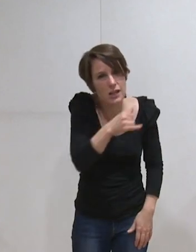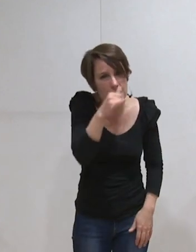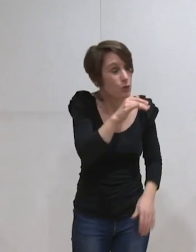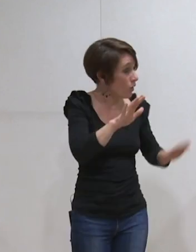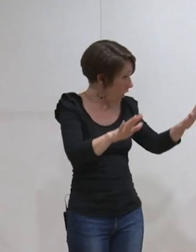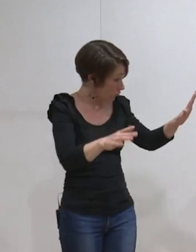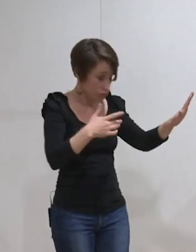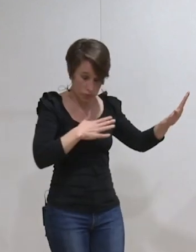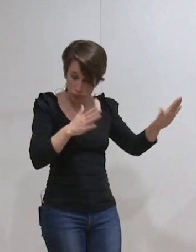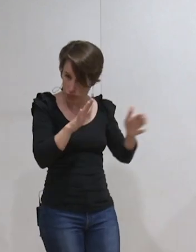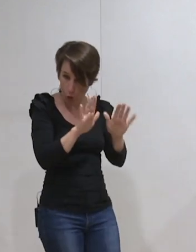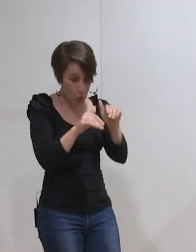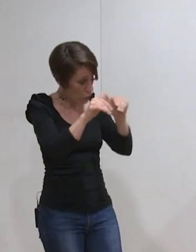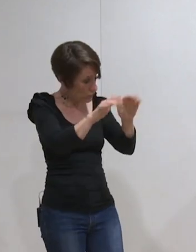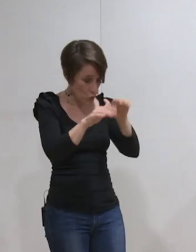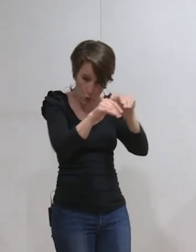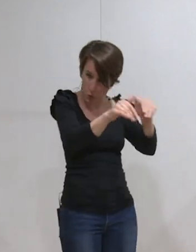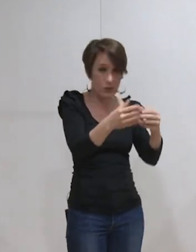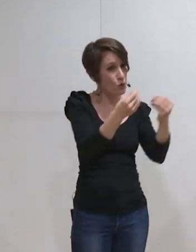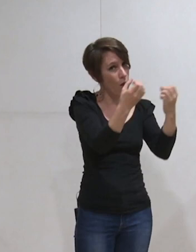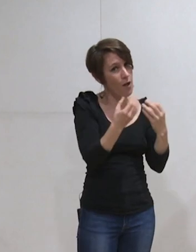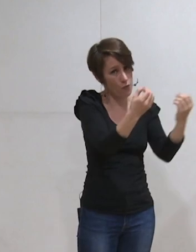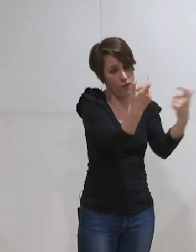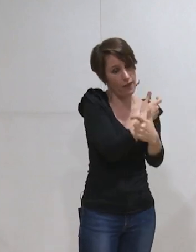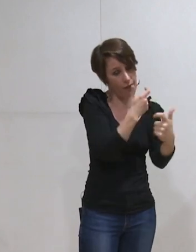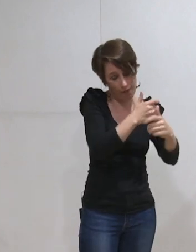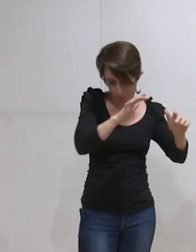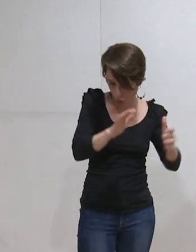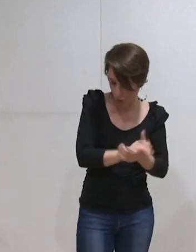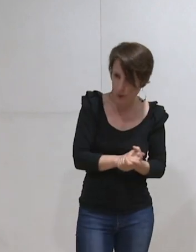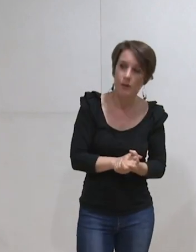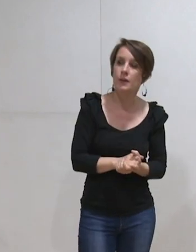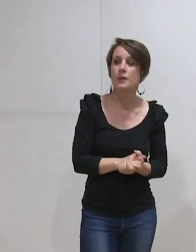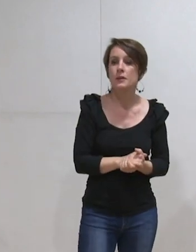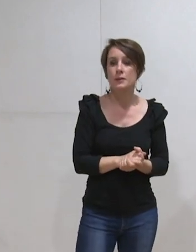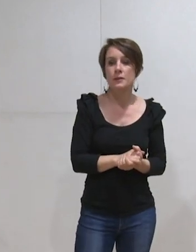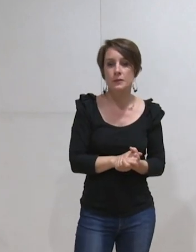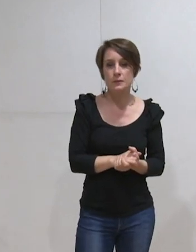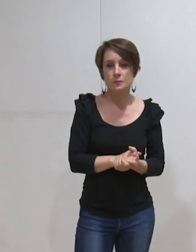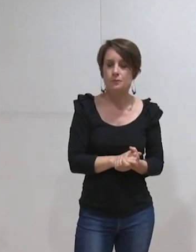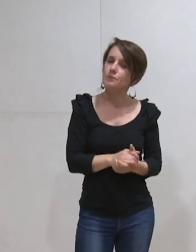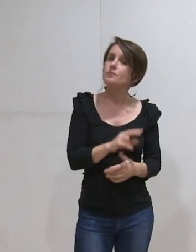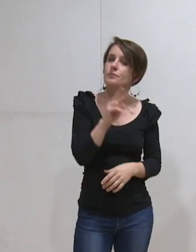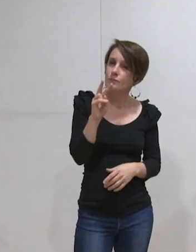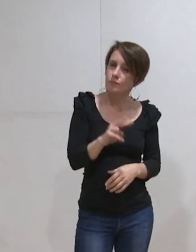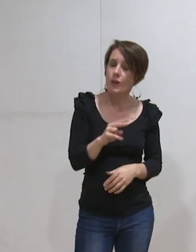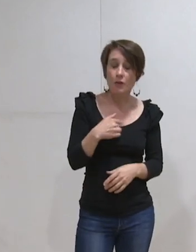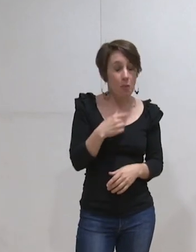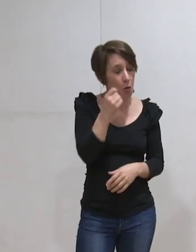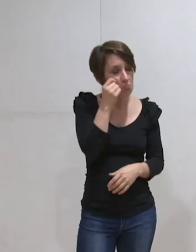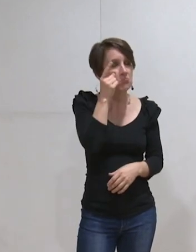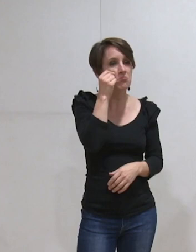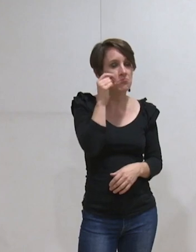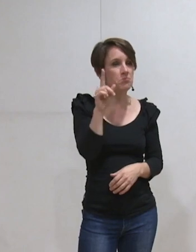continue on continue on va continuer à vous faire rire alors le ce qui était ce qui est vraiment très étonnant